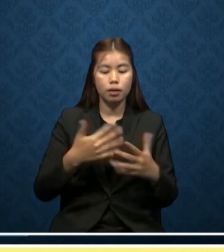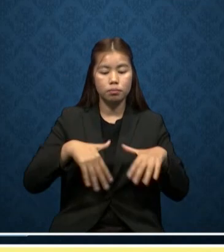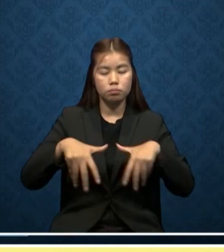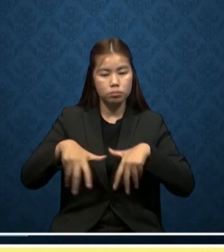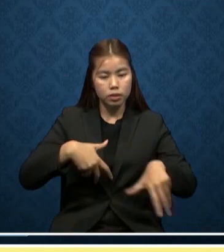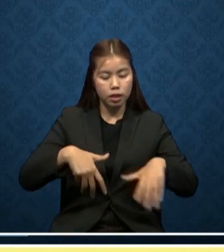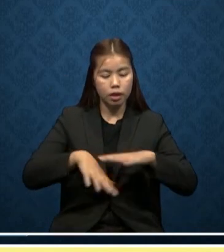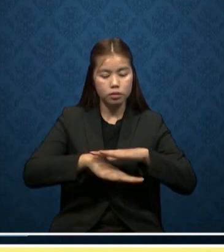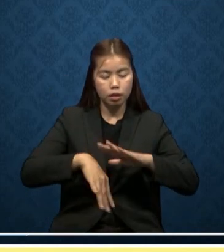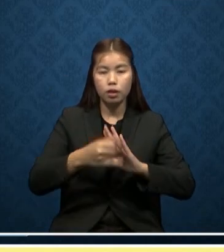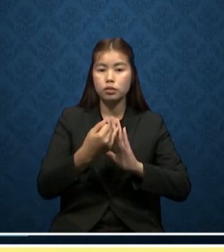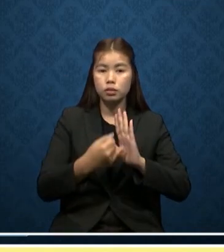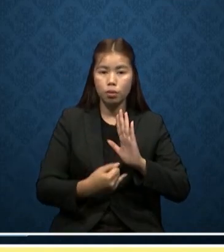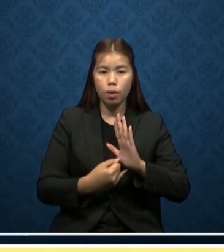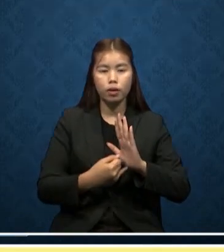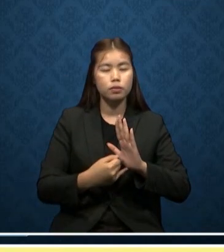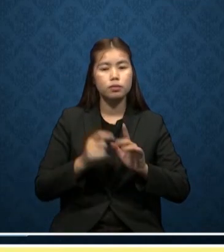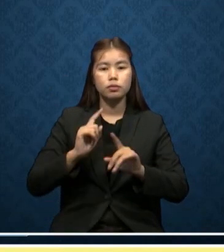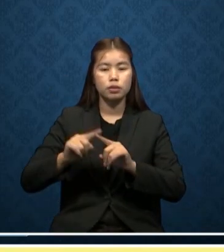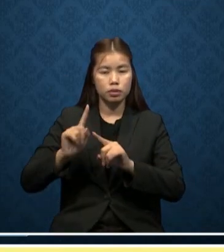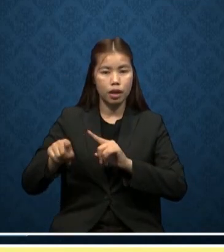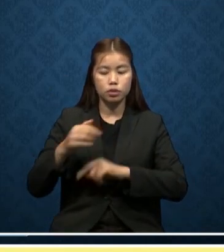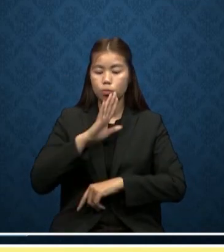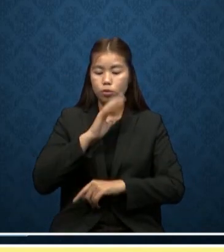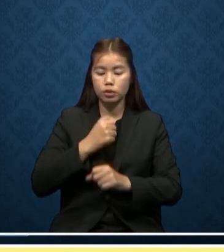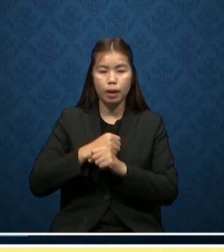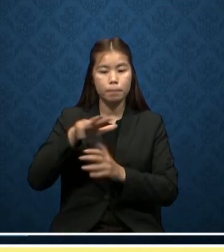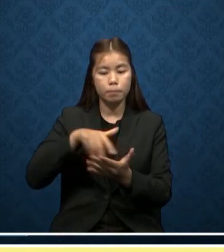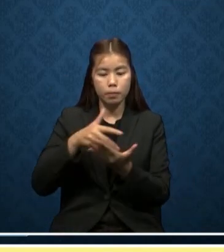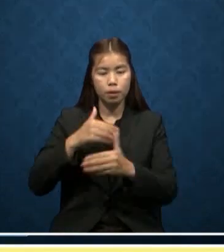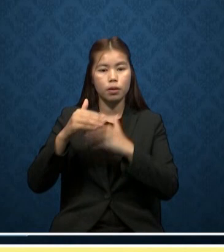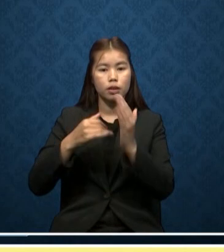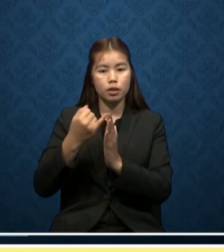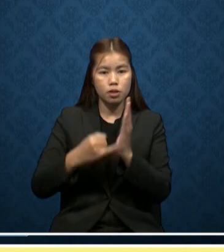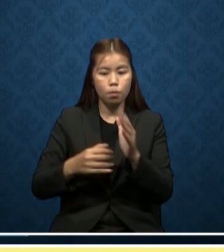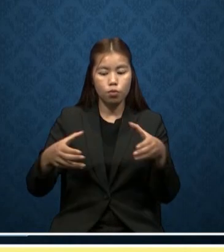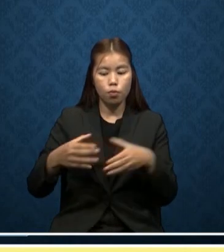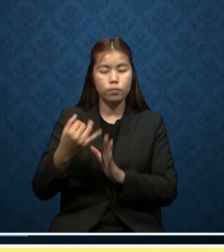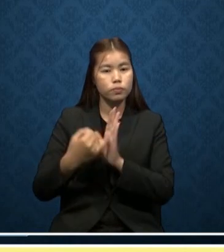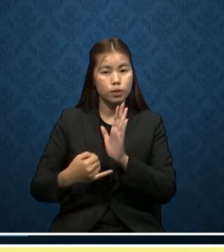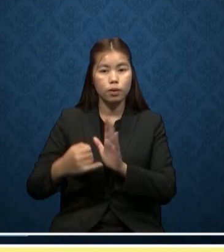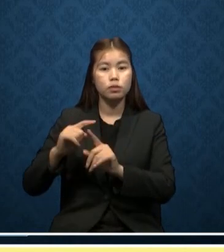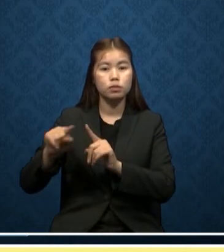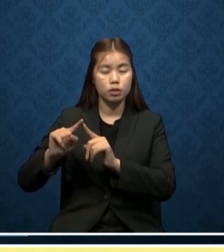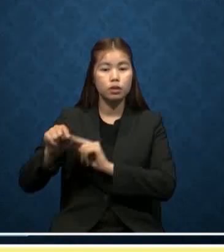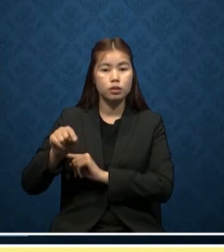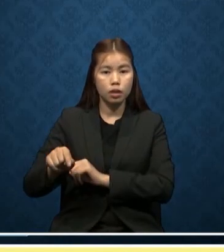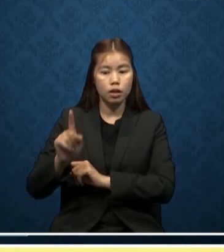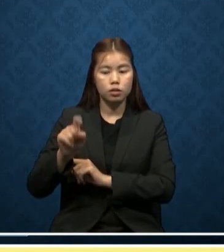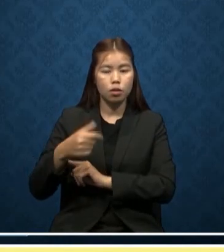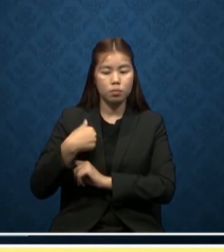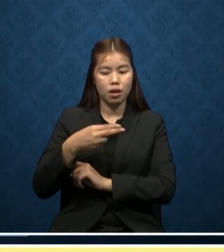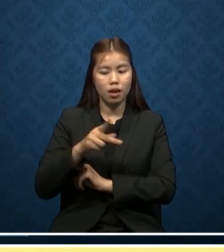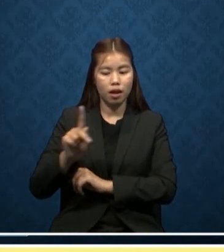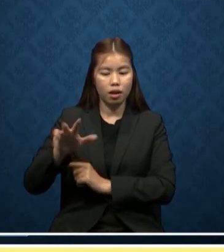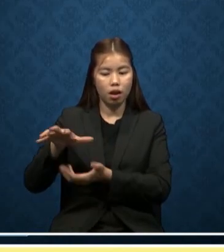ข้างล่างจังหวัดพวกเนี้ยนะครับในการทำแผนพระาจังหวัดกลุ่มจังหวัดเนี่ยมันไม่ได้ใช้หลักการอนี้ถึง